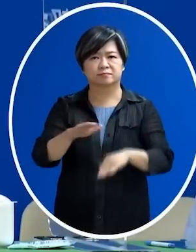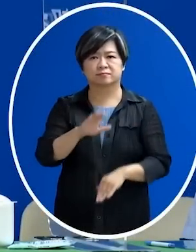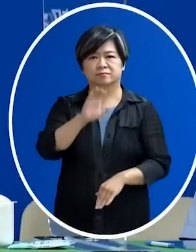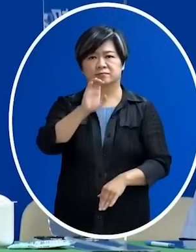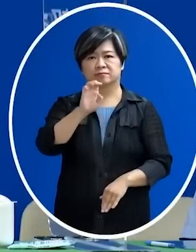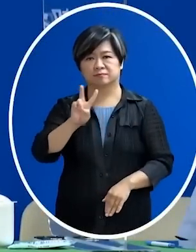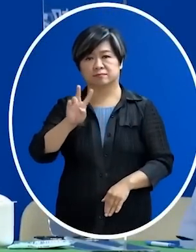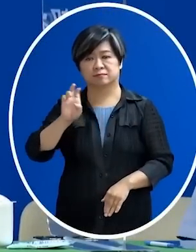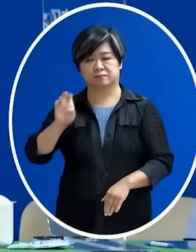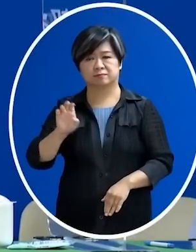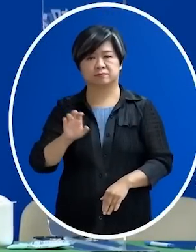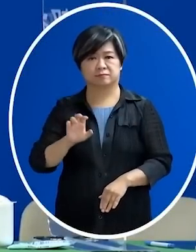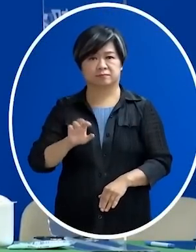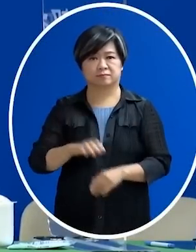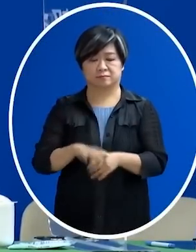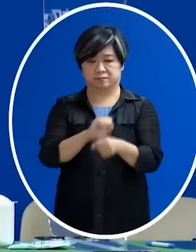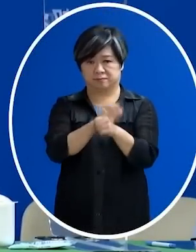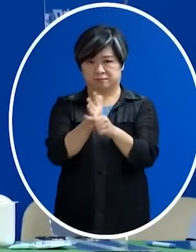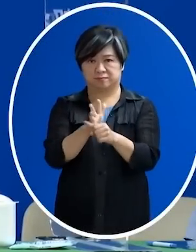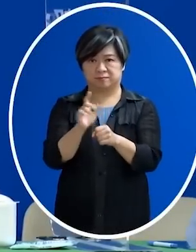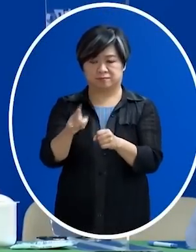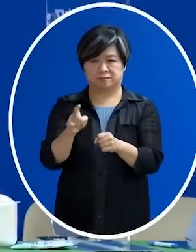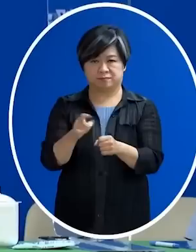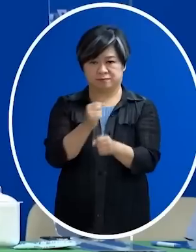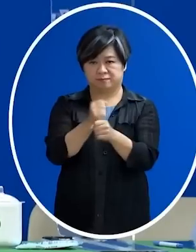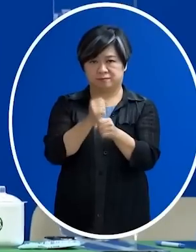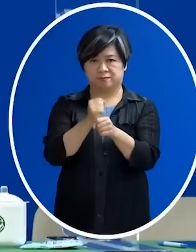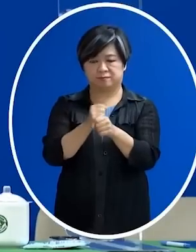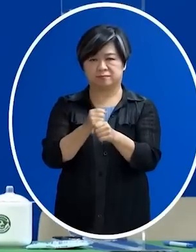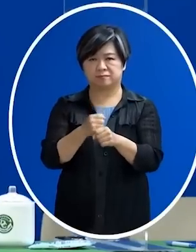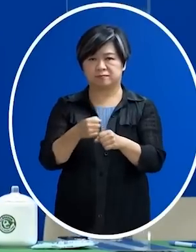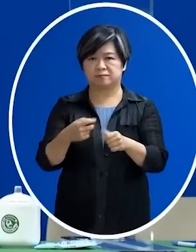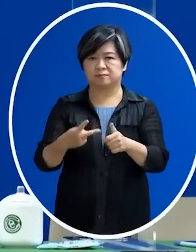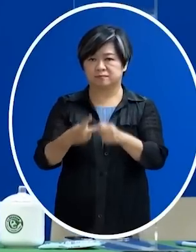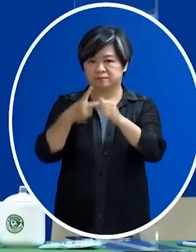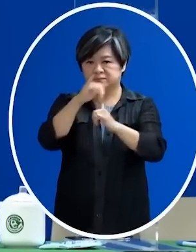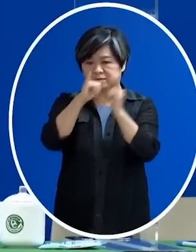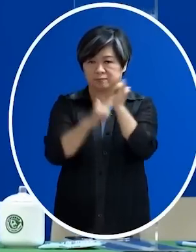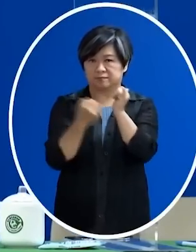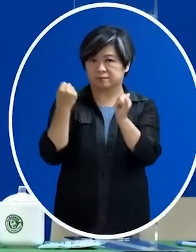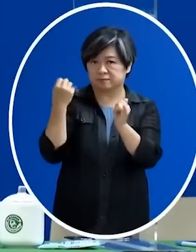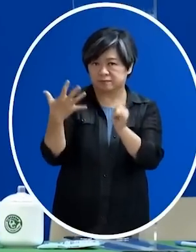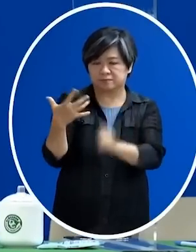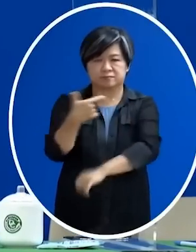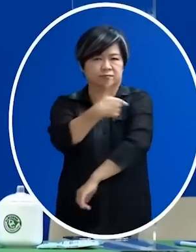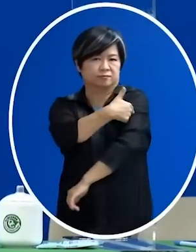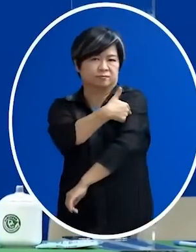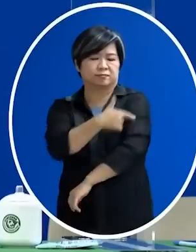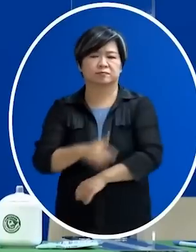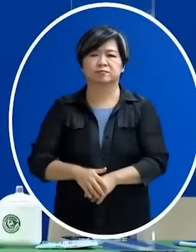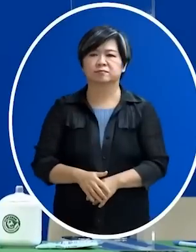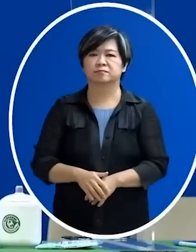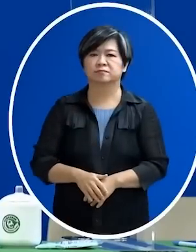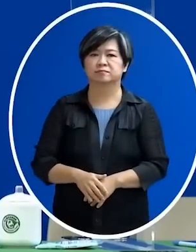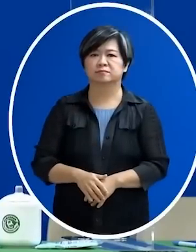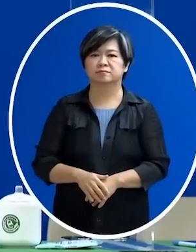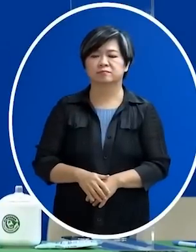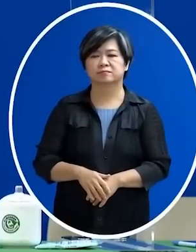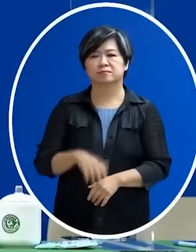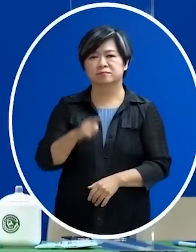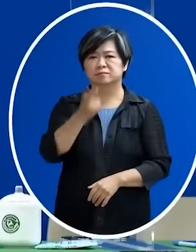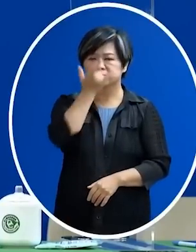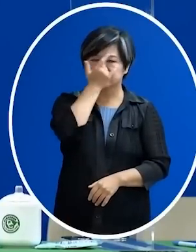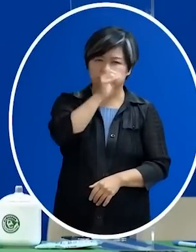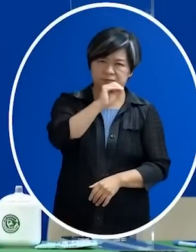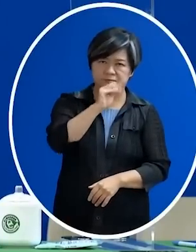的那个新冠病毒疫苗株所做的所谓的次世代疫苗。那次世代疫苗，它不管是莫德纳或